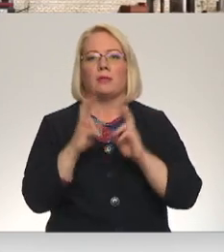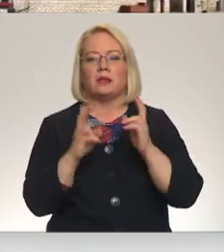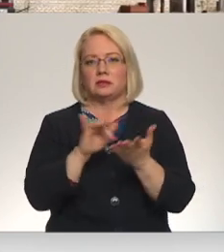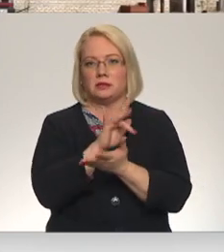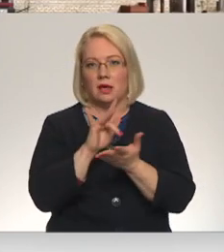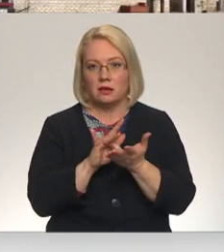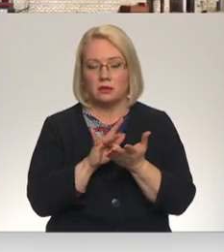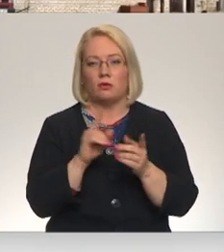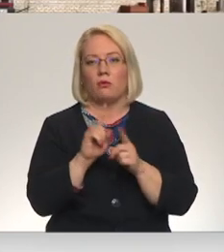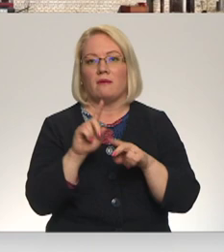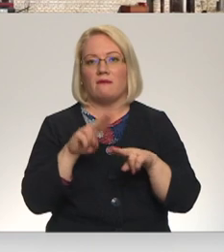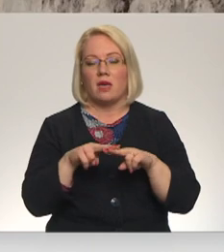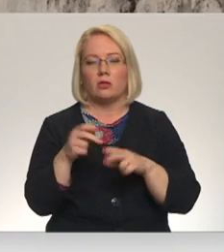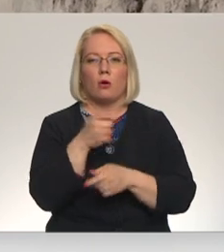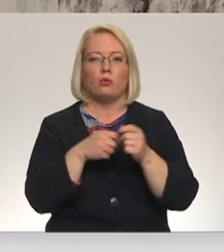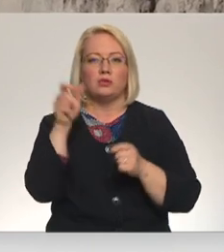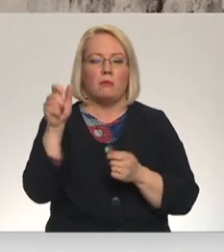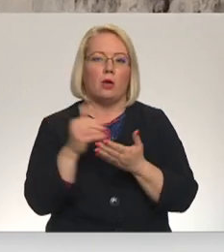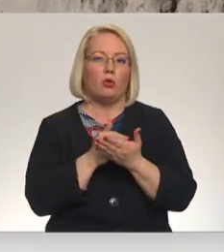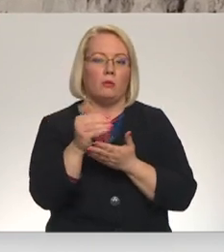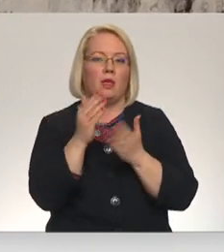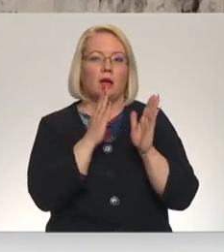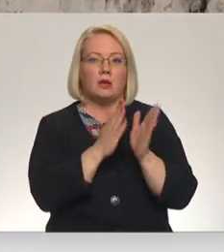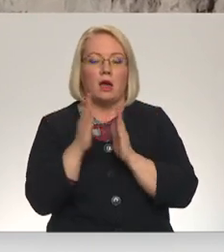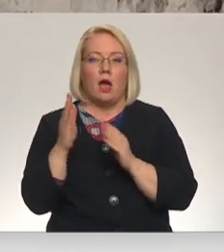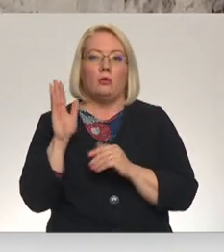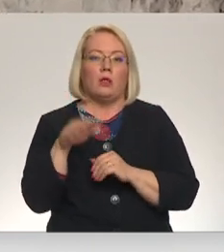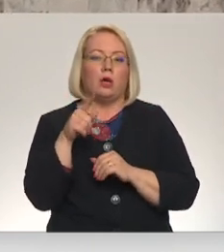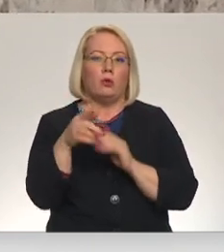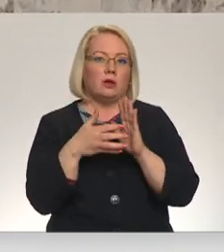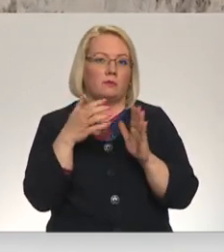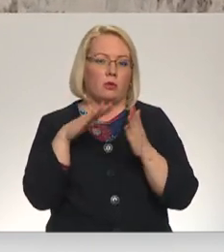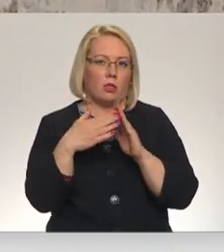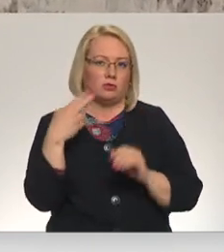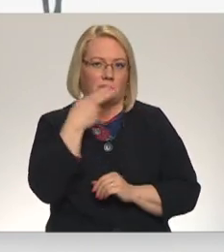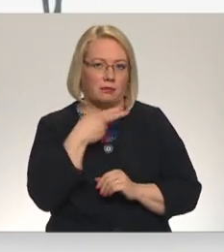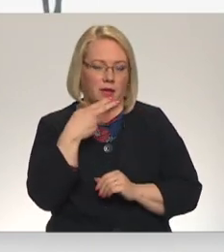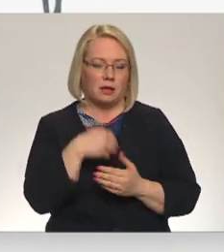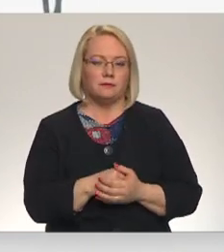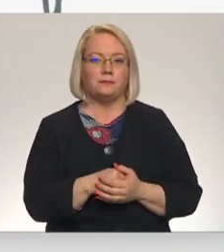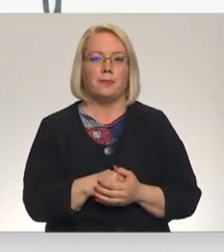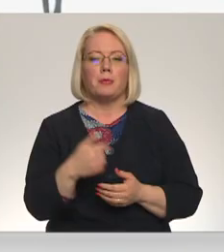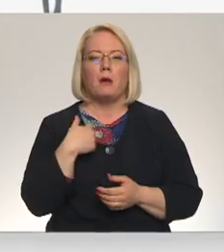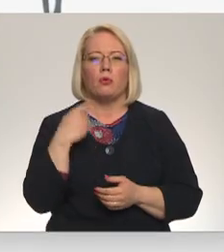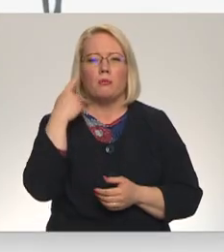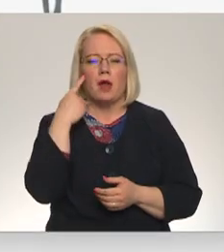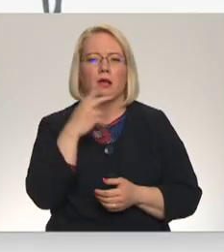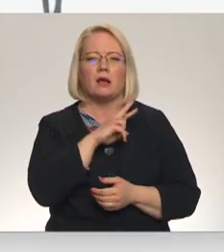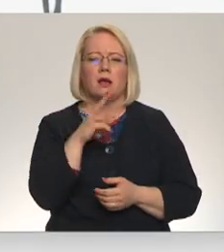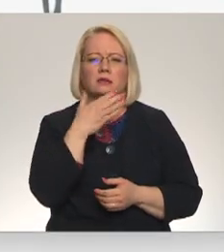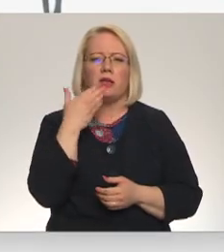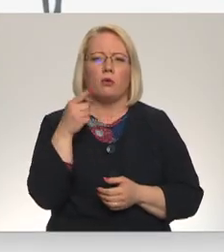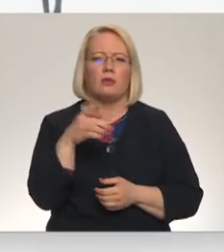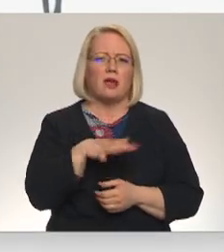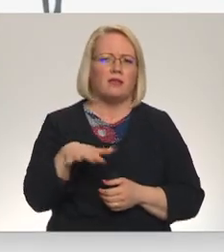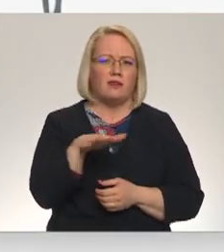centru. Vietu uzņēmējs turpinās sakārtot, lai to turpmāk varētu izmantot lauksaimnieki. Manuprāt, jau jebkas, kas nav nācis no tādas